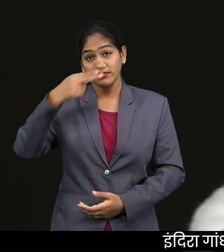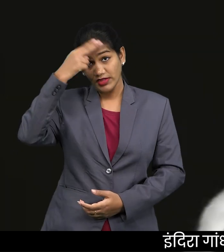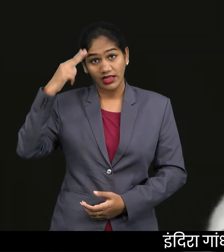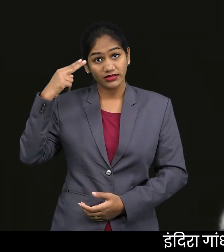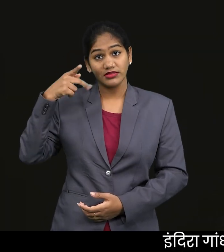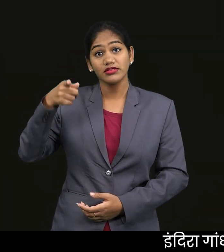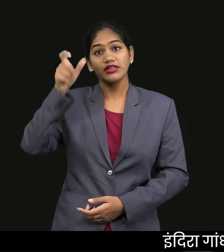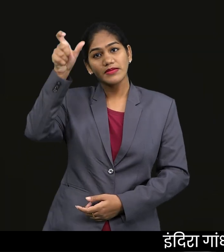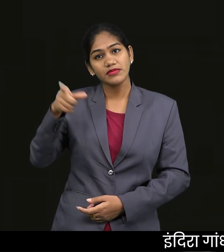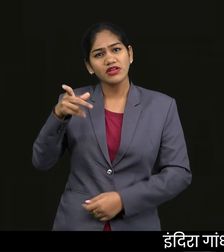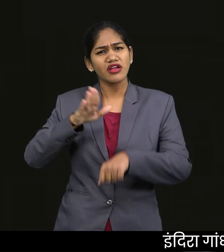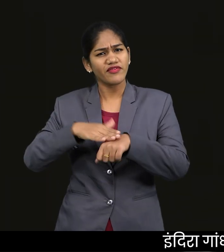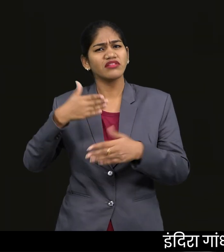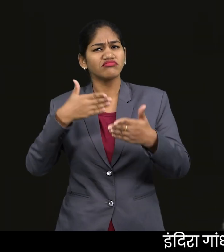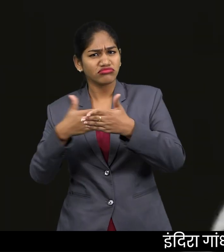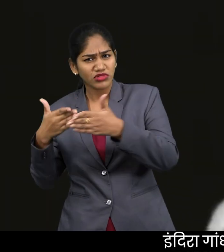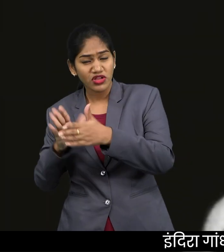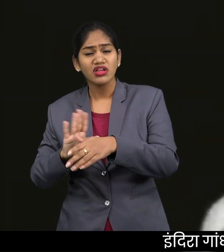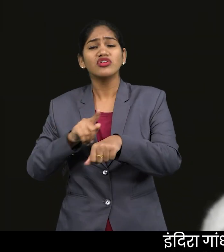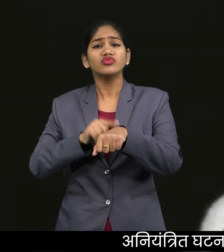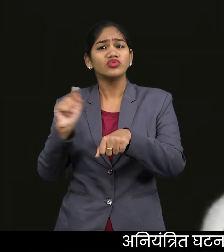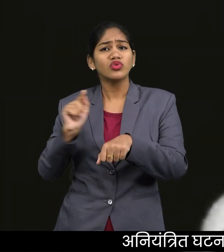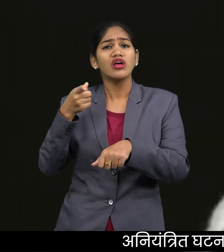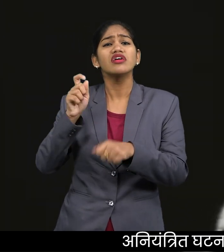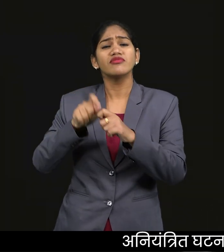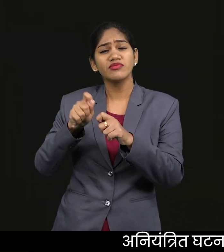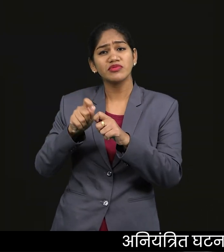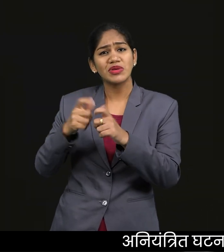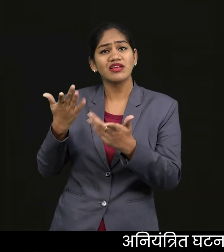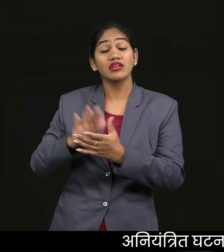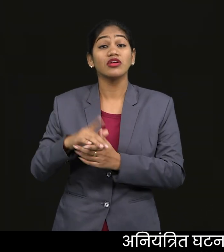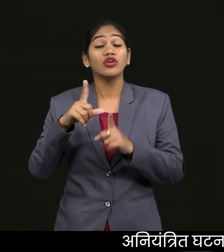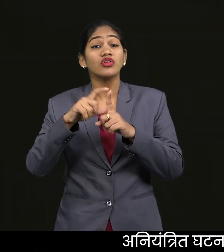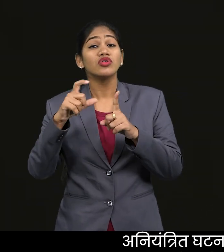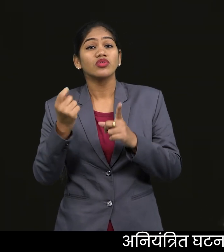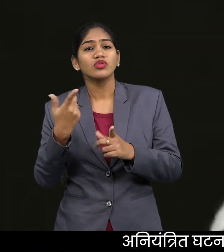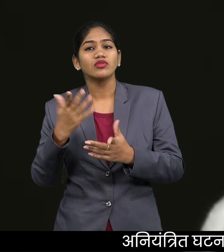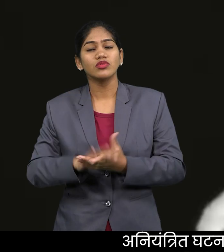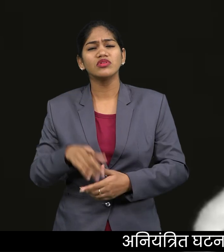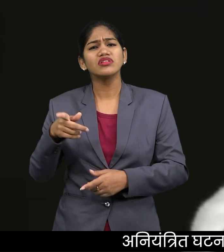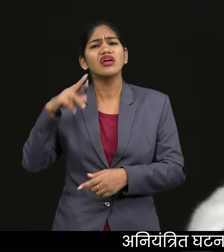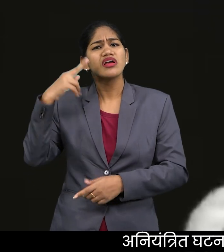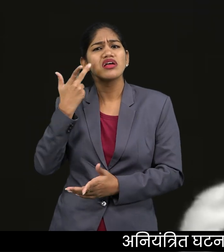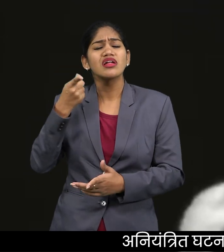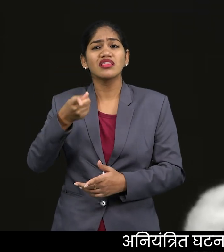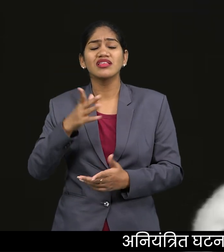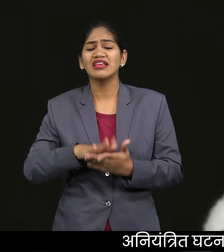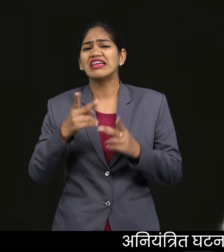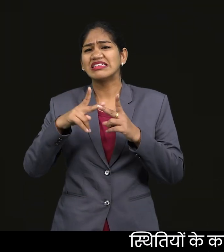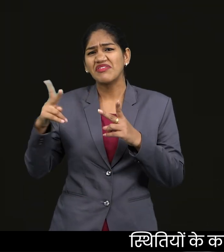इंदिरा गांधी को अपने कार्यकाल के दौरान अनियंत्रित घटनाओं और गंभीर सामाजिक और